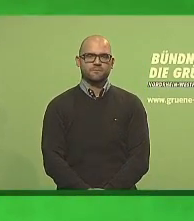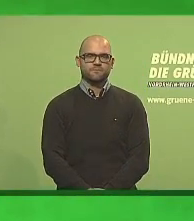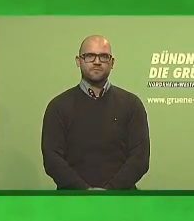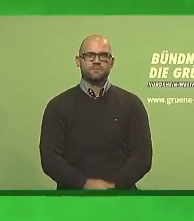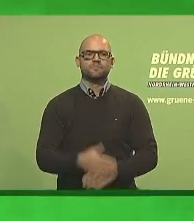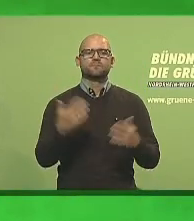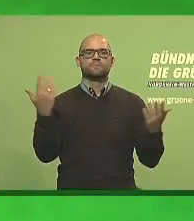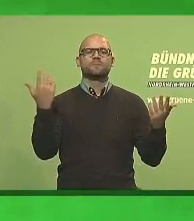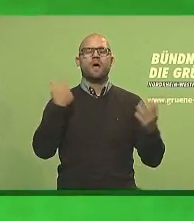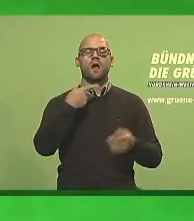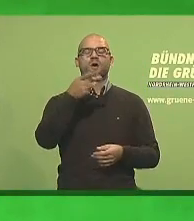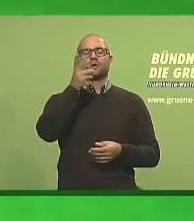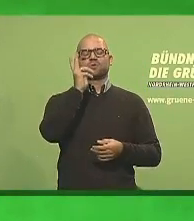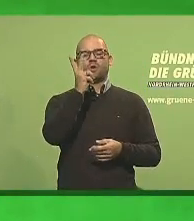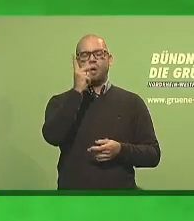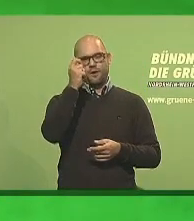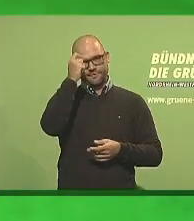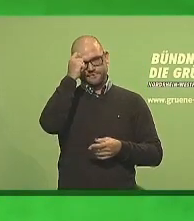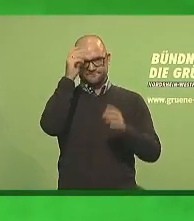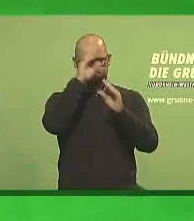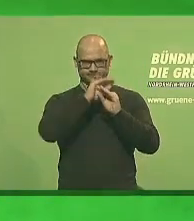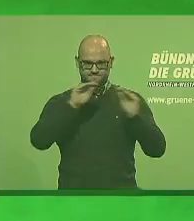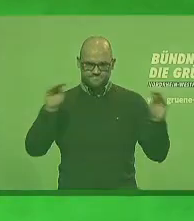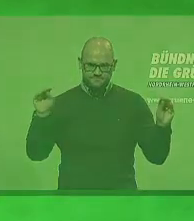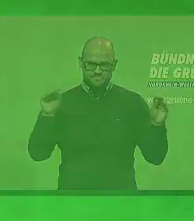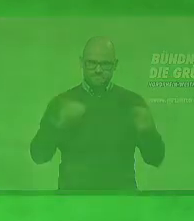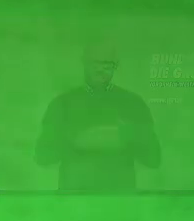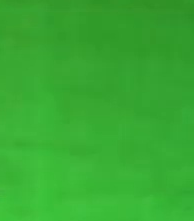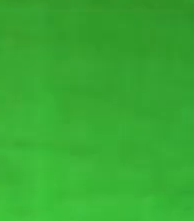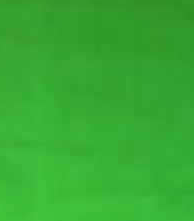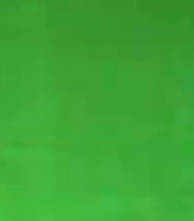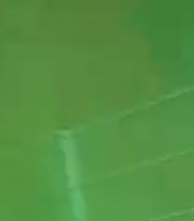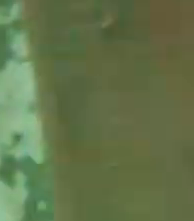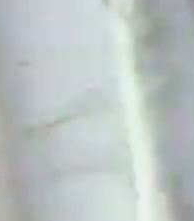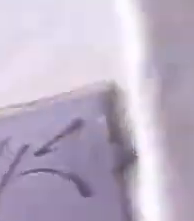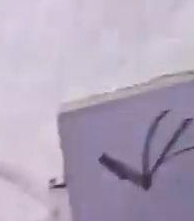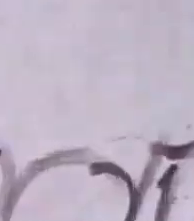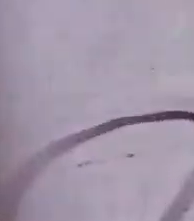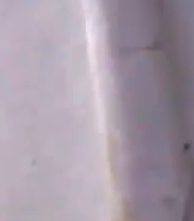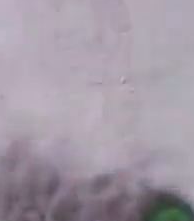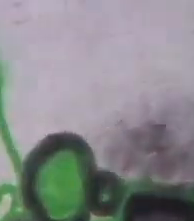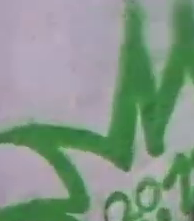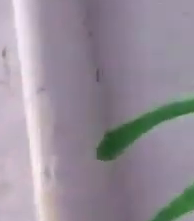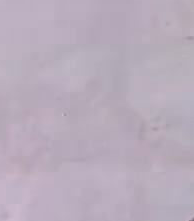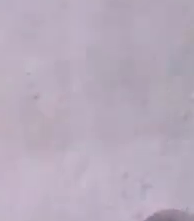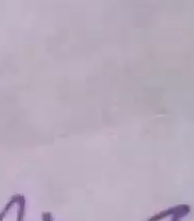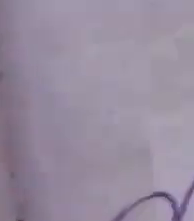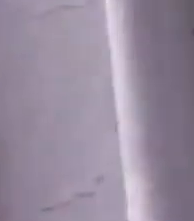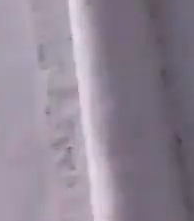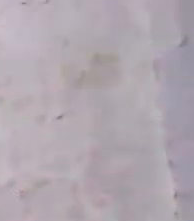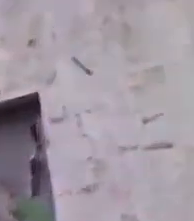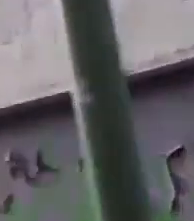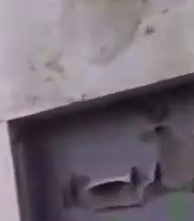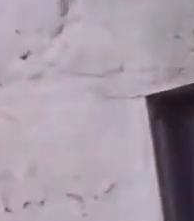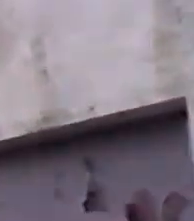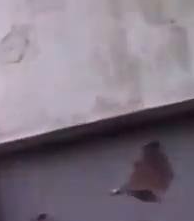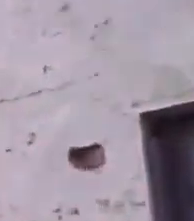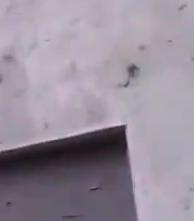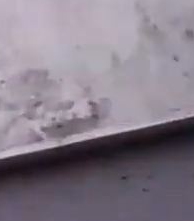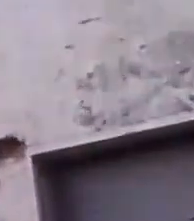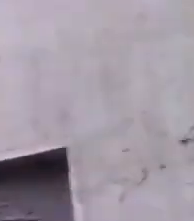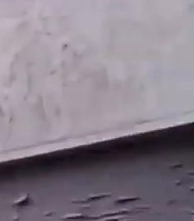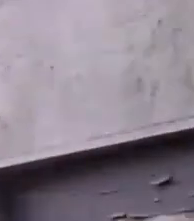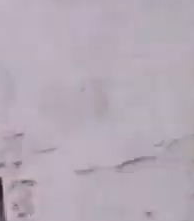Ein Wort ist mir noch mitgegeben worden. Bevor die Konferenz begann, hat sich der Arbeitskreis Säkulare Grüne in Nordrhein-Westfalen